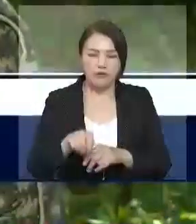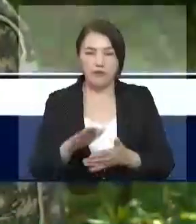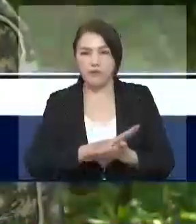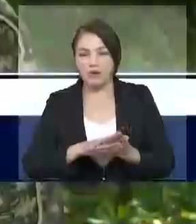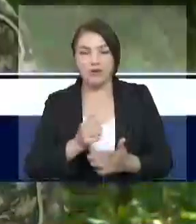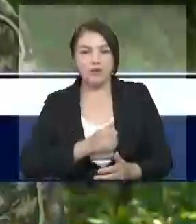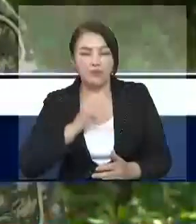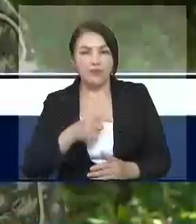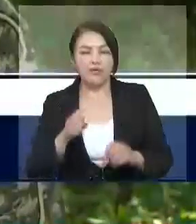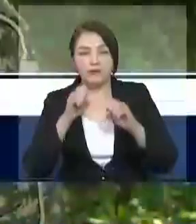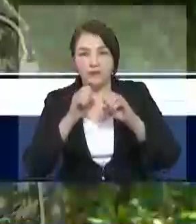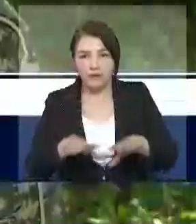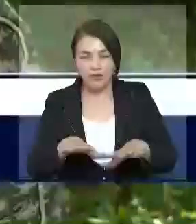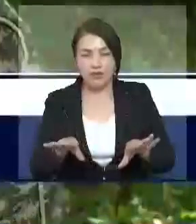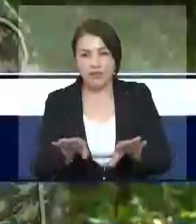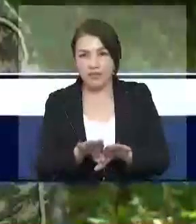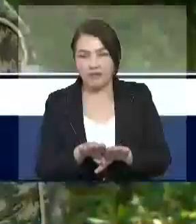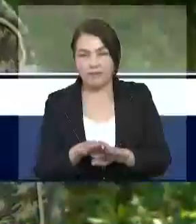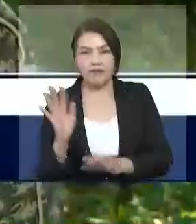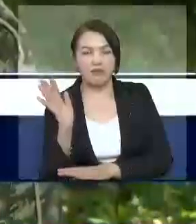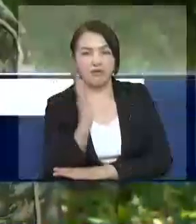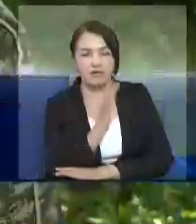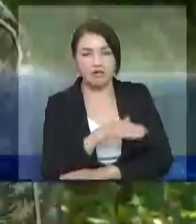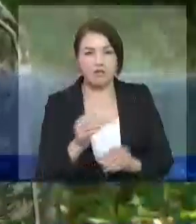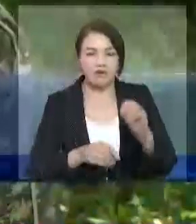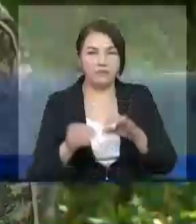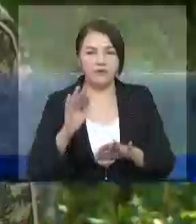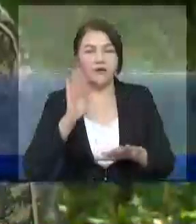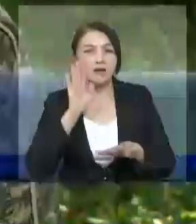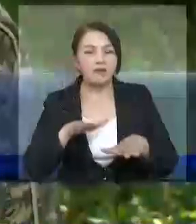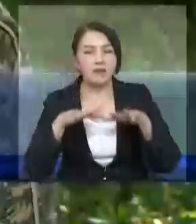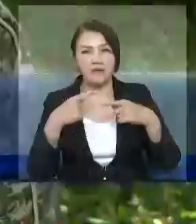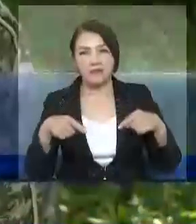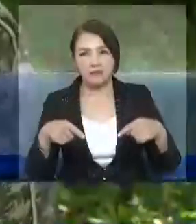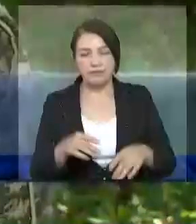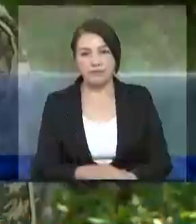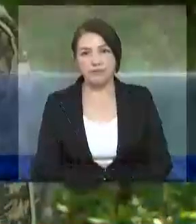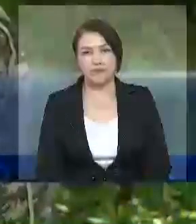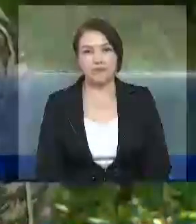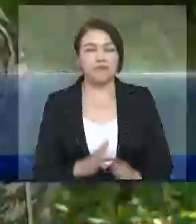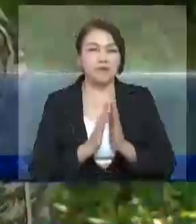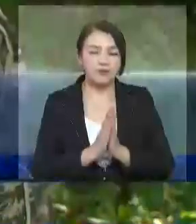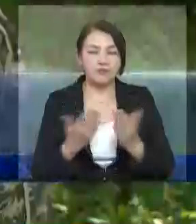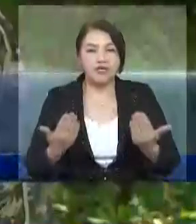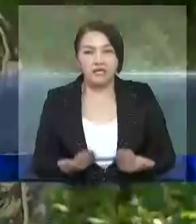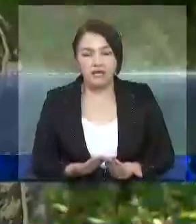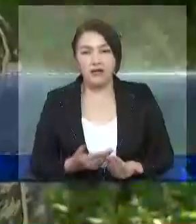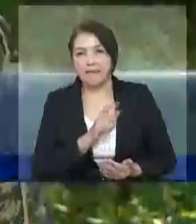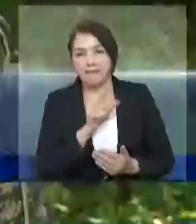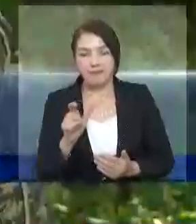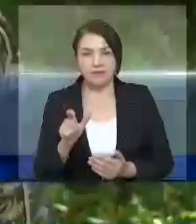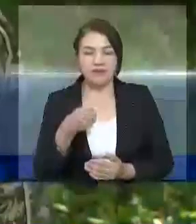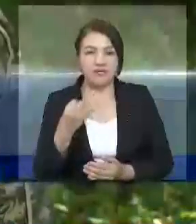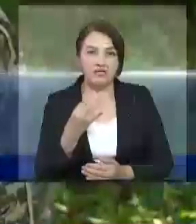уборку бытового мусора, также остатков деревьев после паводков и прочего. Просим местных жителей, граждан